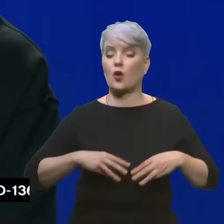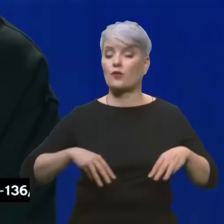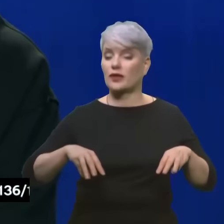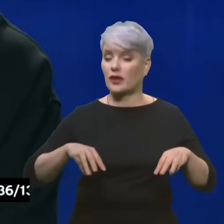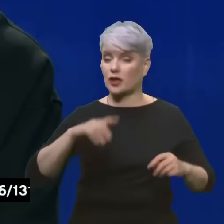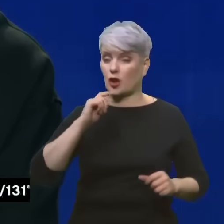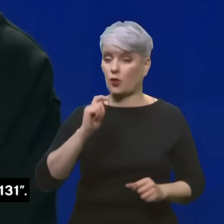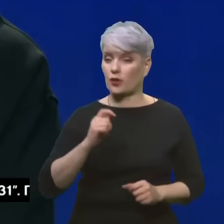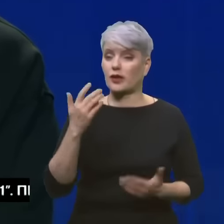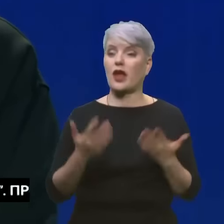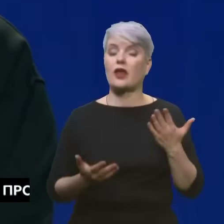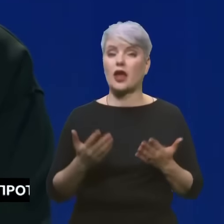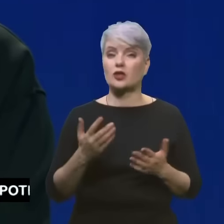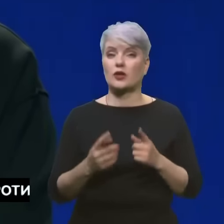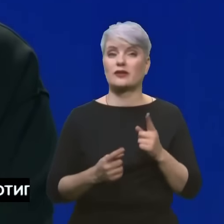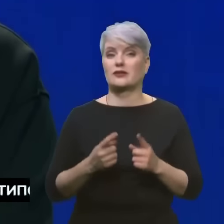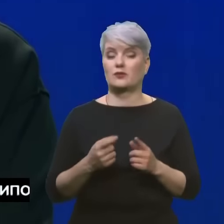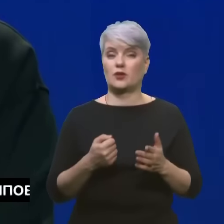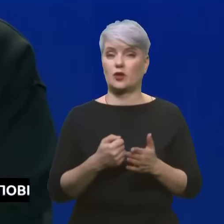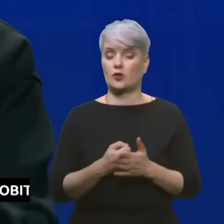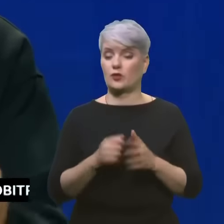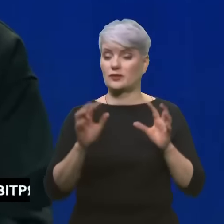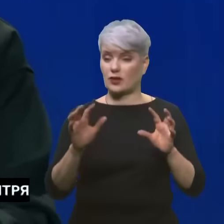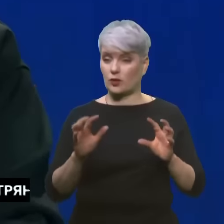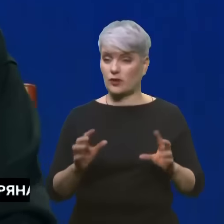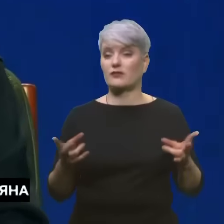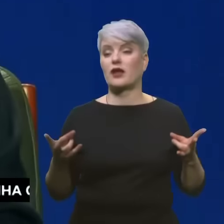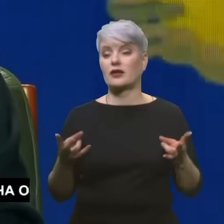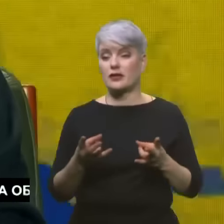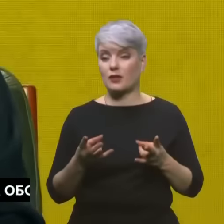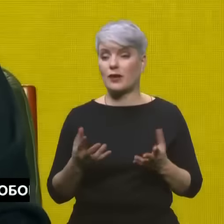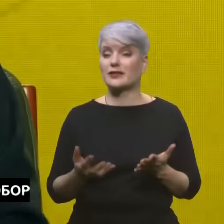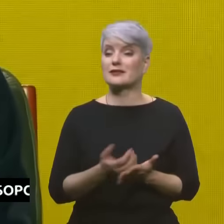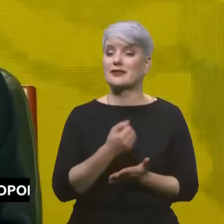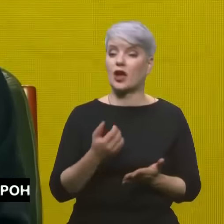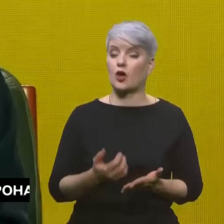України, якщо це зміни до відповідного законодавства, треба знаходити